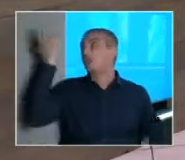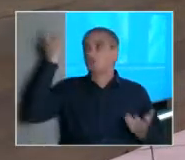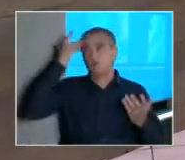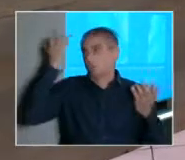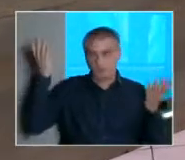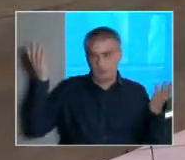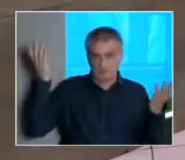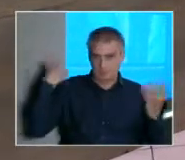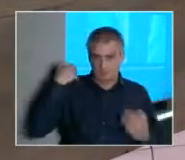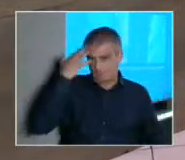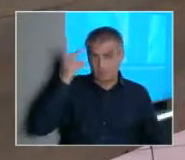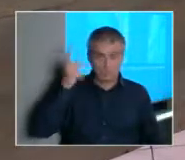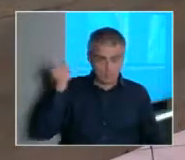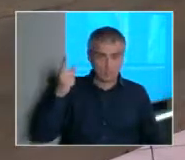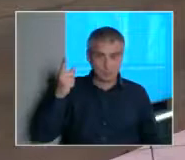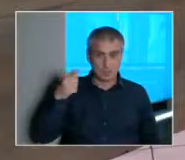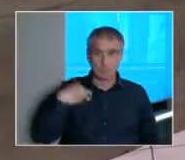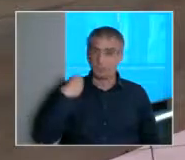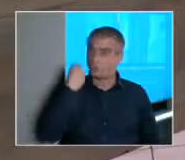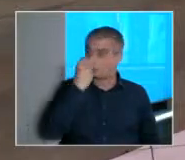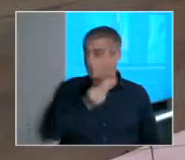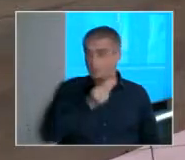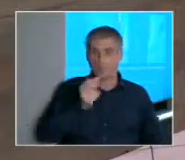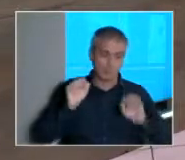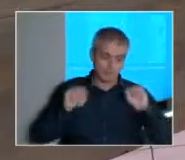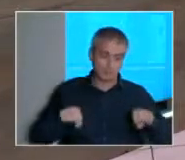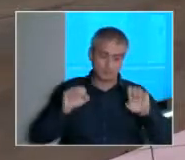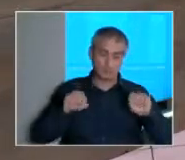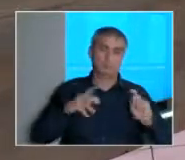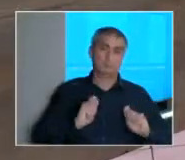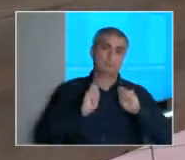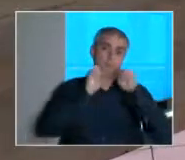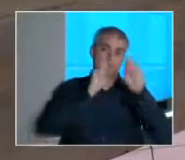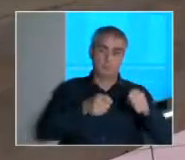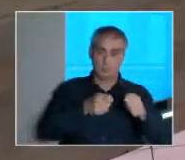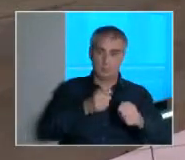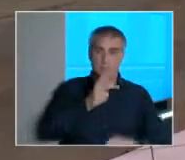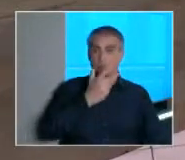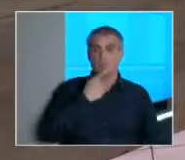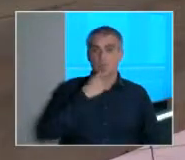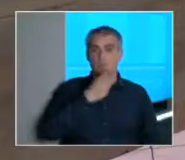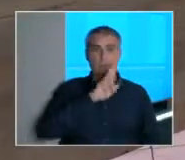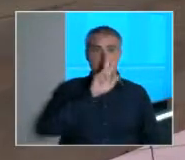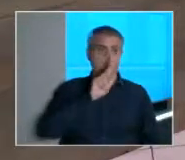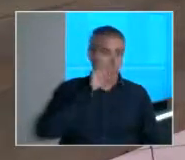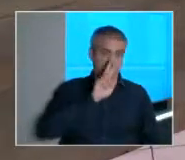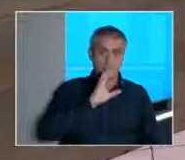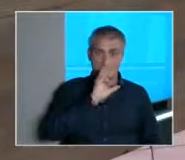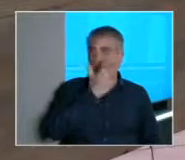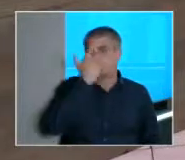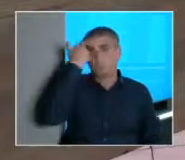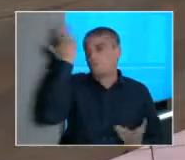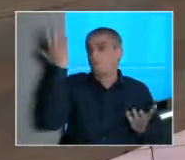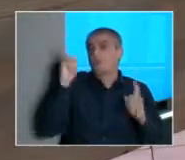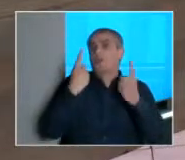לא יודע, אני מתאר לעצמי, אם הוא היה מוסר את המפתחות לנשיא, הנשיא היה מעביר את זה נאמר לכחול לבן, ואני לא יודע